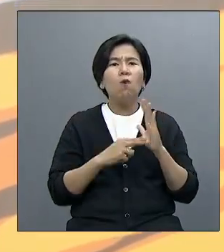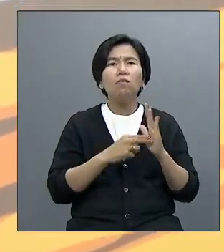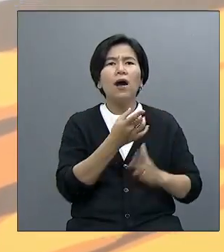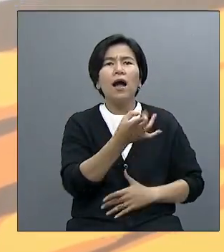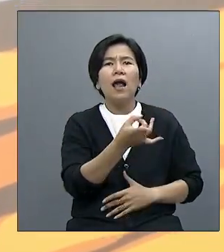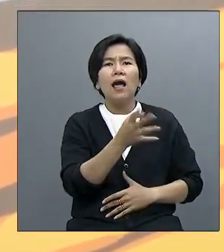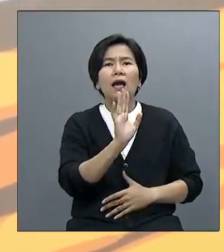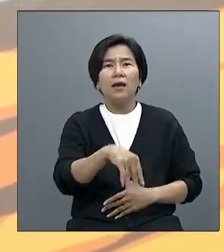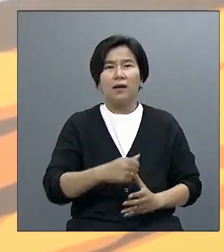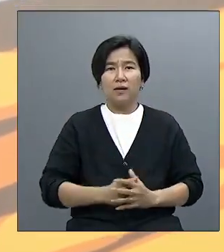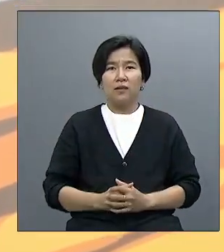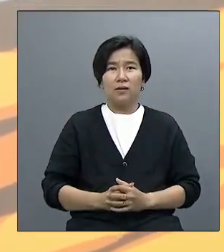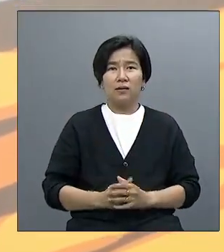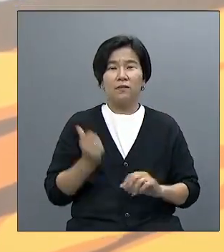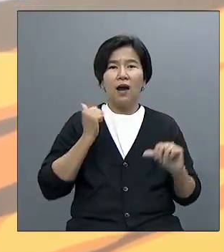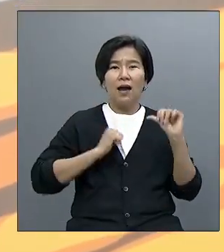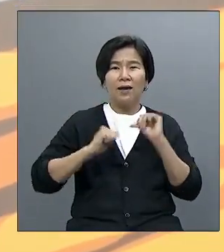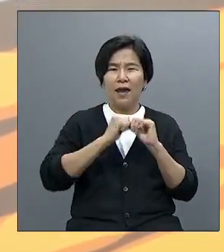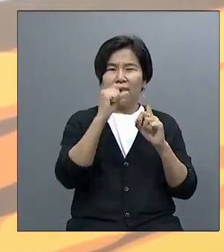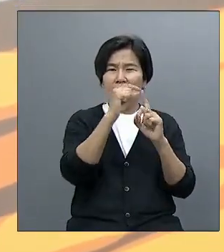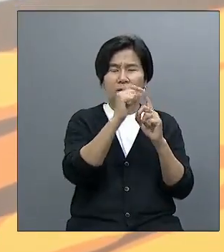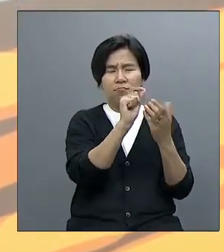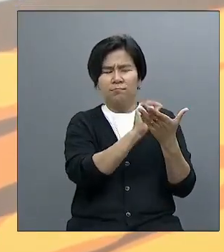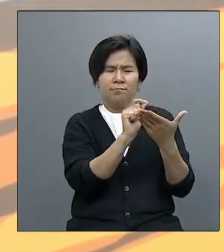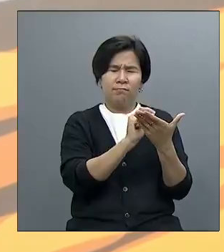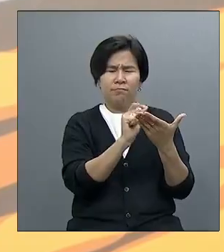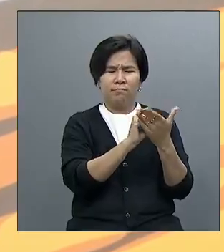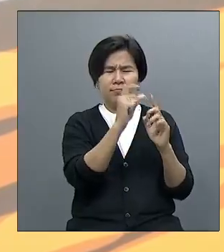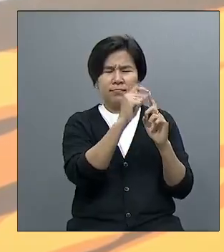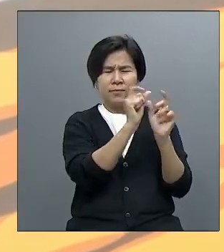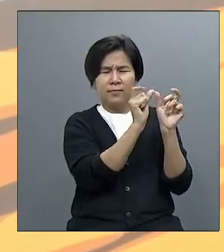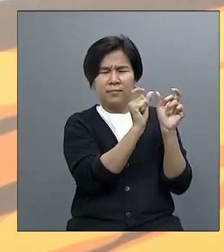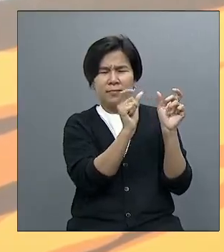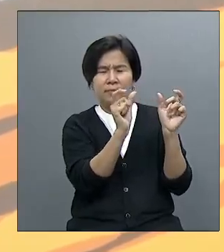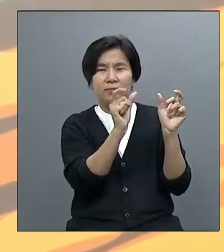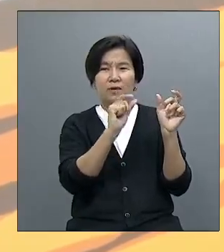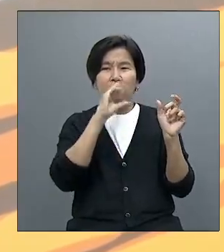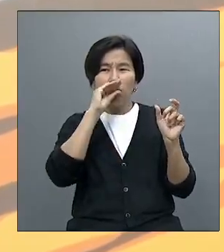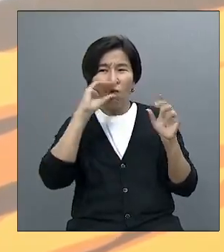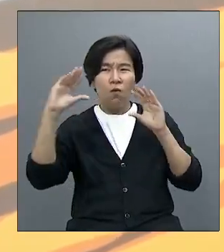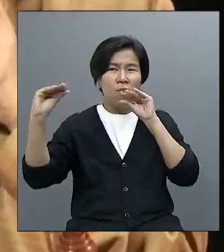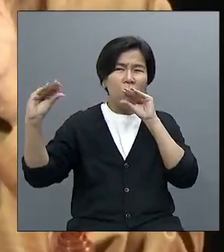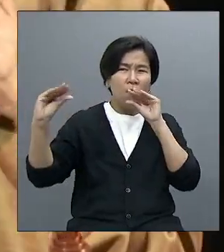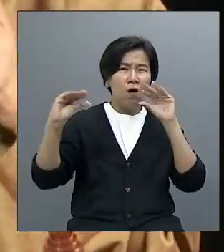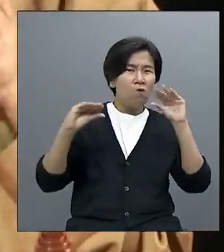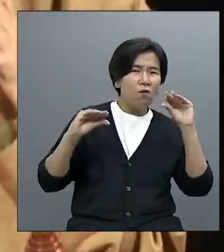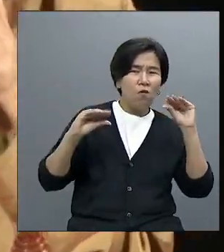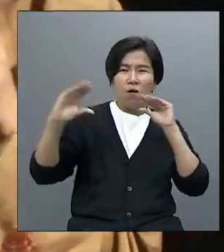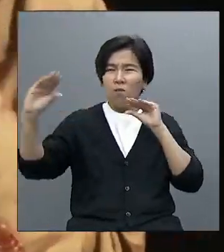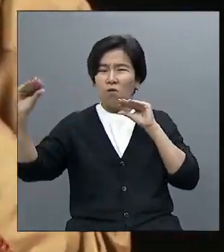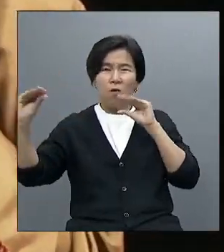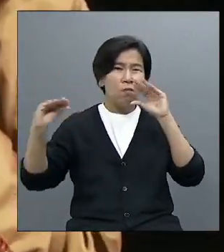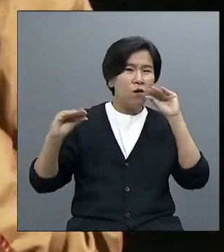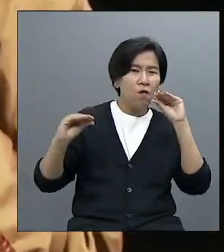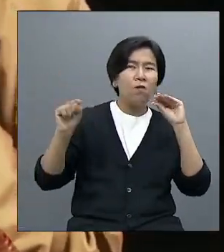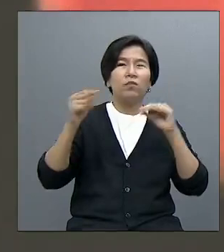ชนิดหนึ่งนะครับซึ่งจะเป็นการละเล่นด้วยฉันทลักษณ์นะครับเป็นบทปฏิภาคคือบทโต้ตอบกันนะครับโดยที่ถ้าเกิดในเรื่องบุษบาลุยไฟที่เ